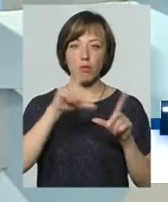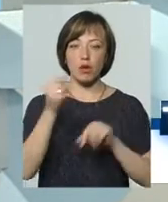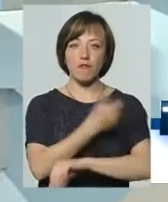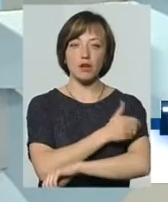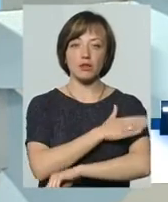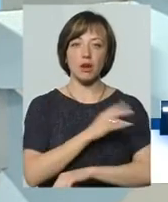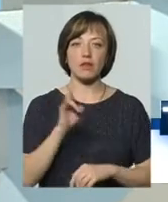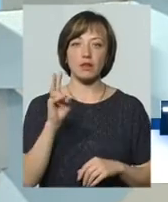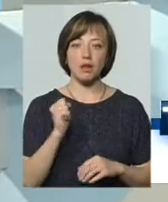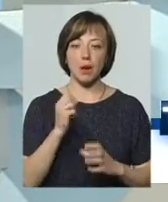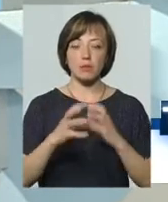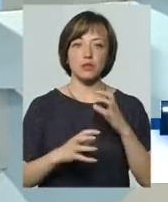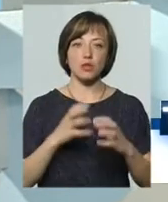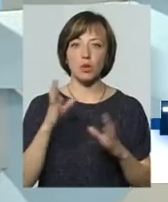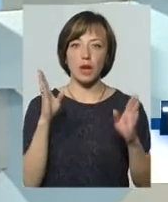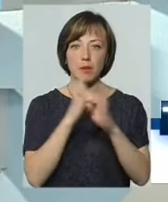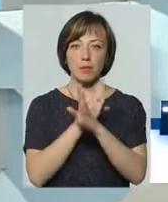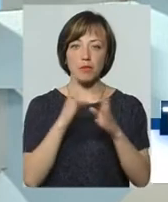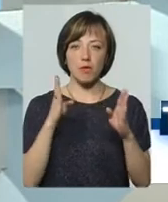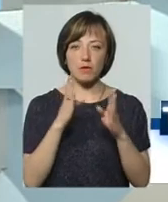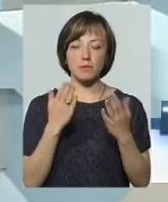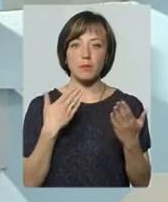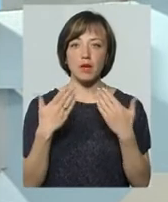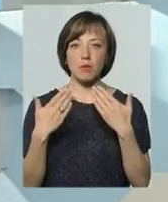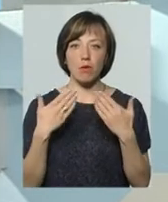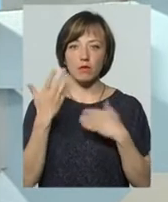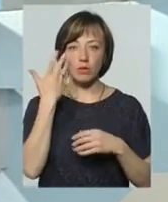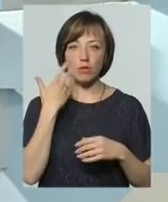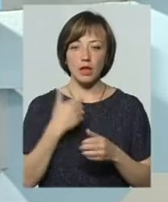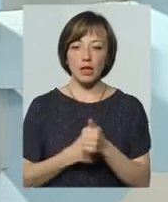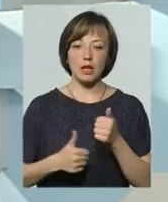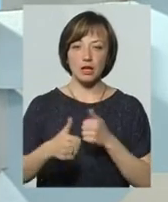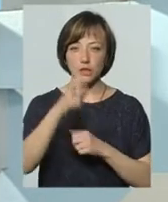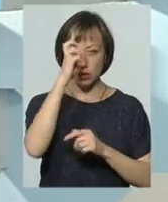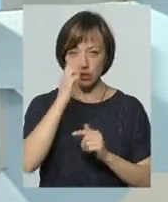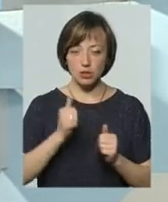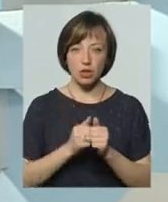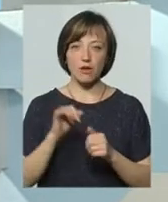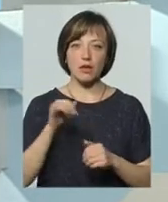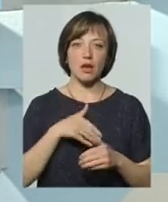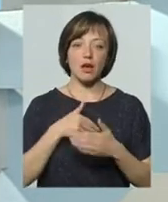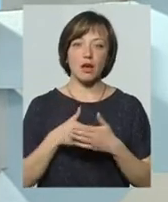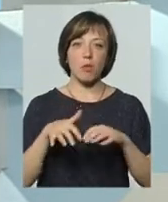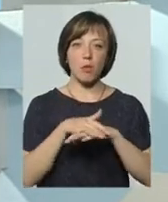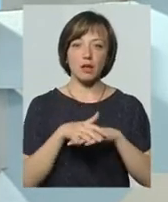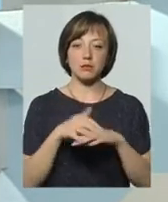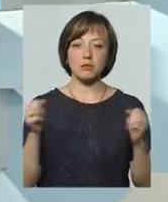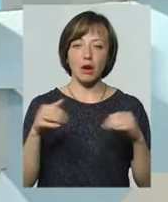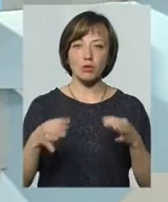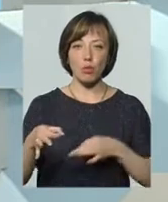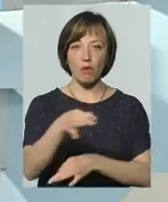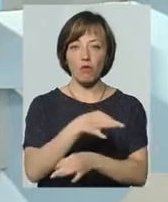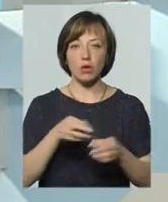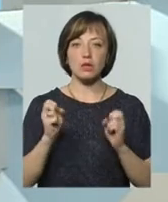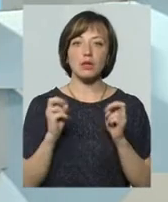на міжнародні кліматичні перемовини, коли там лідери держав і громадськість збираються і